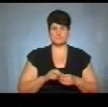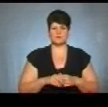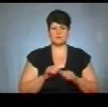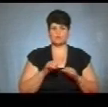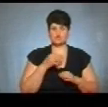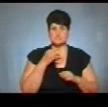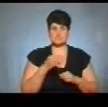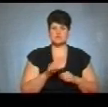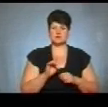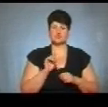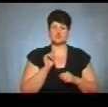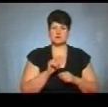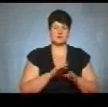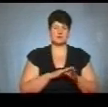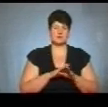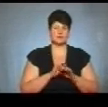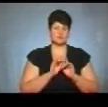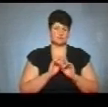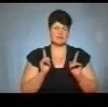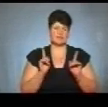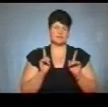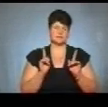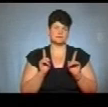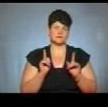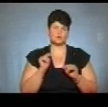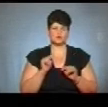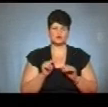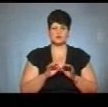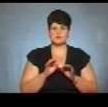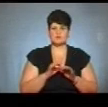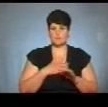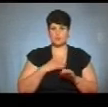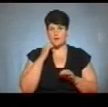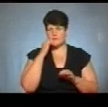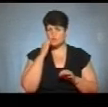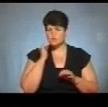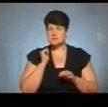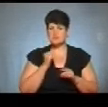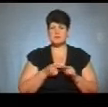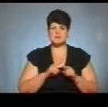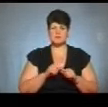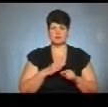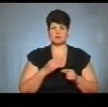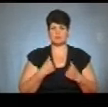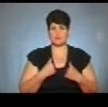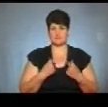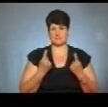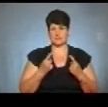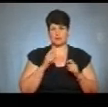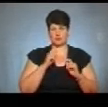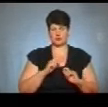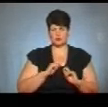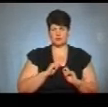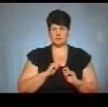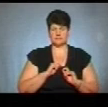сказати, що вона абсолютно оригінальна, тому що її вишивала моя бабуся. І це був для мене великий подарунок. Вона весь